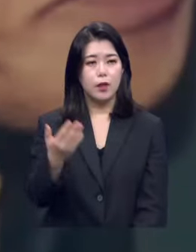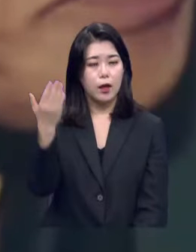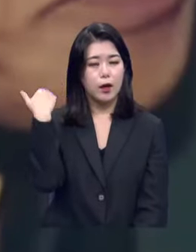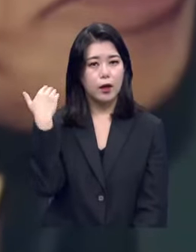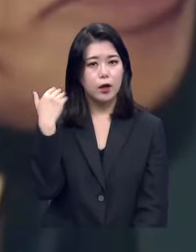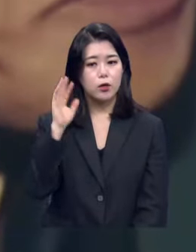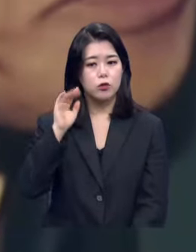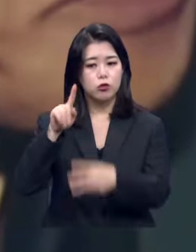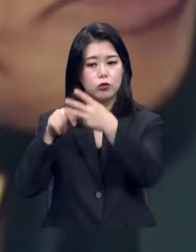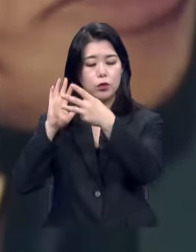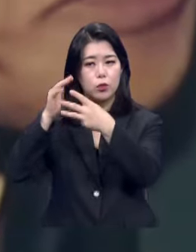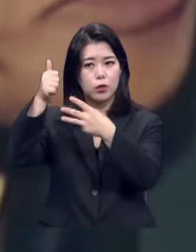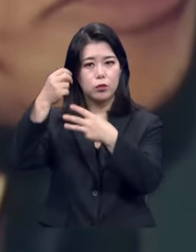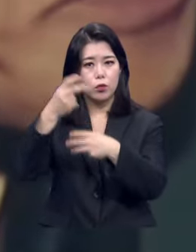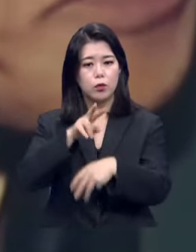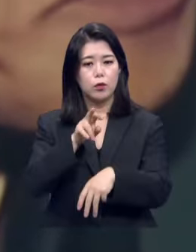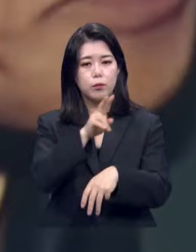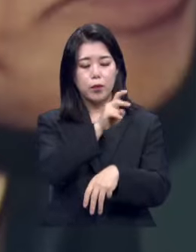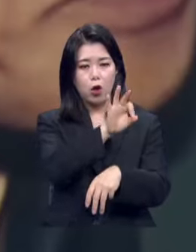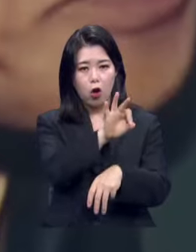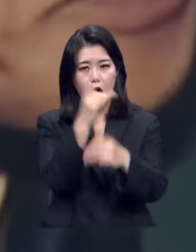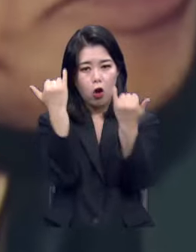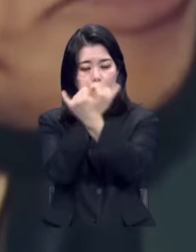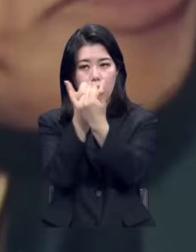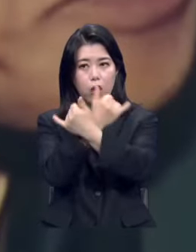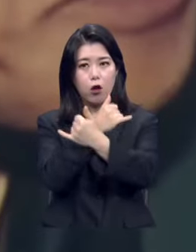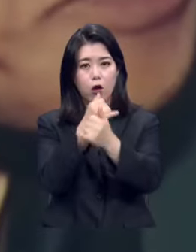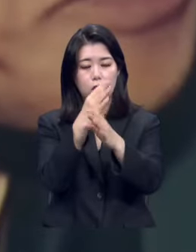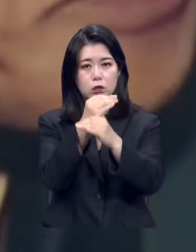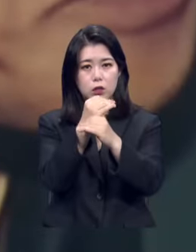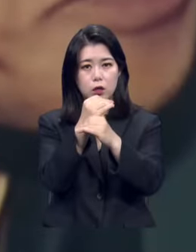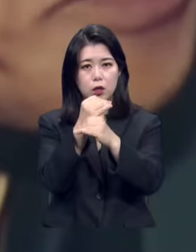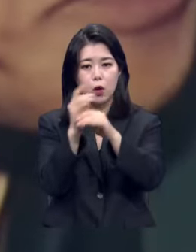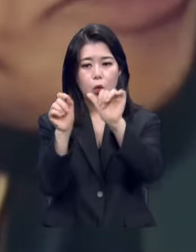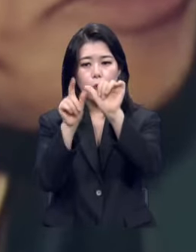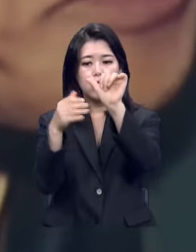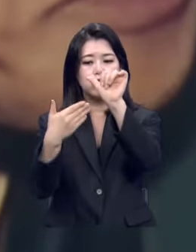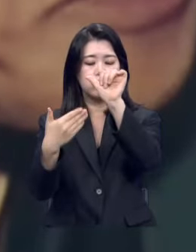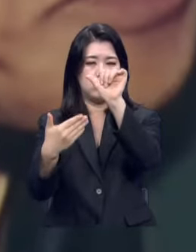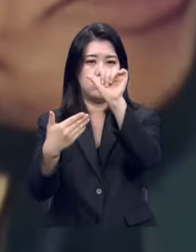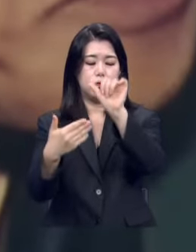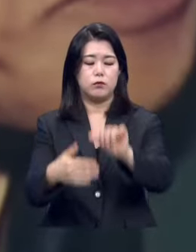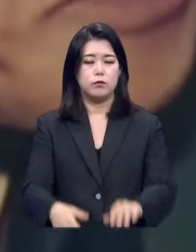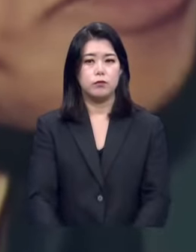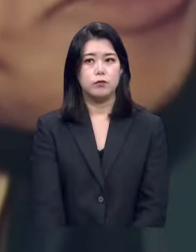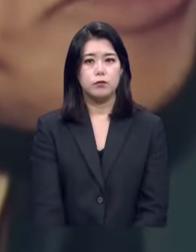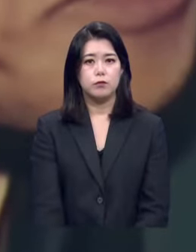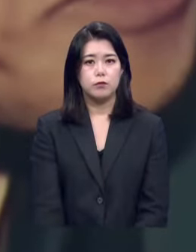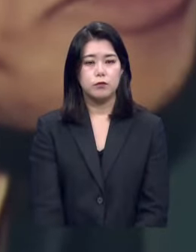아까 윤 대통령과 명시와 통화는 취임식 5월 10일 직전 날인 5월